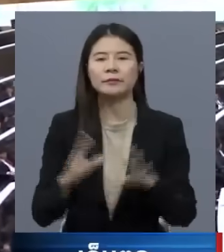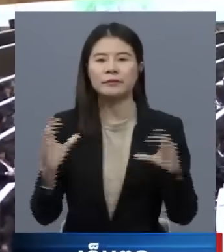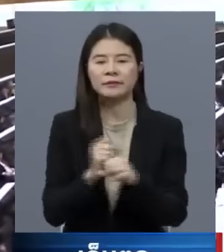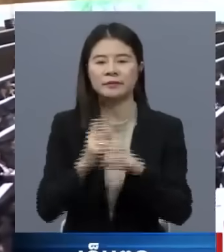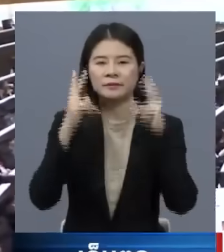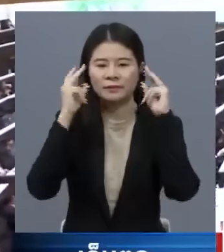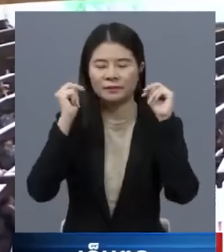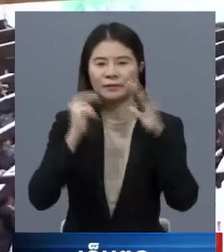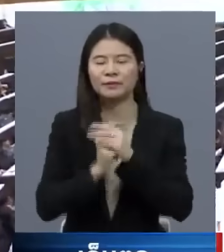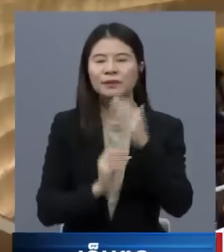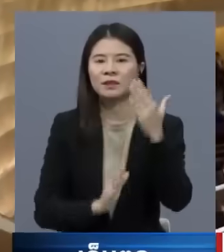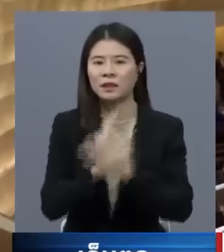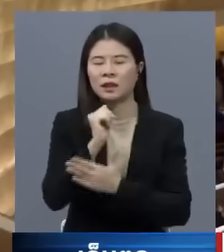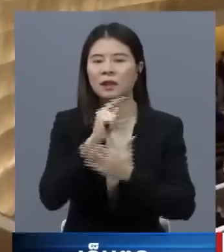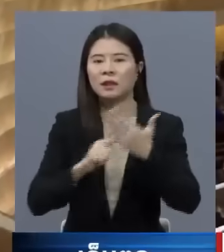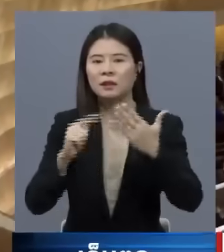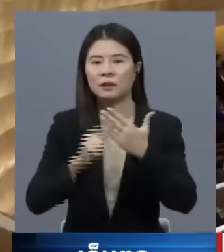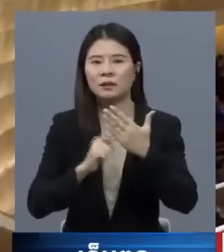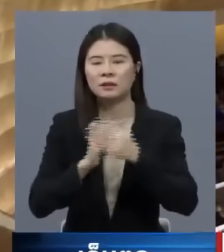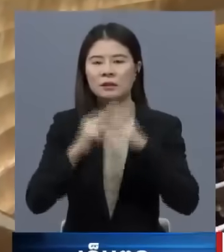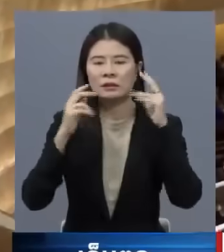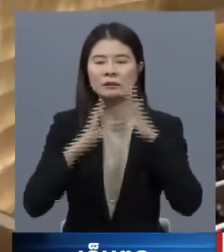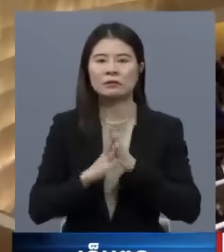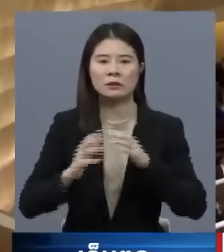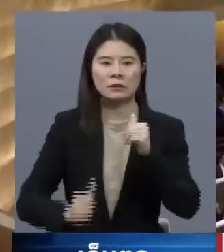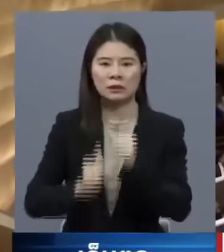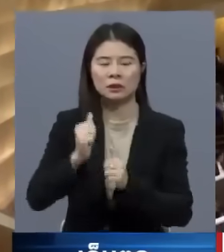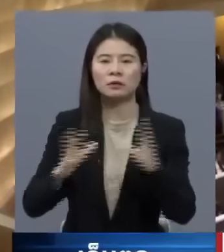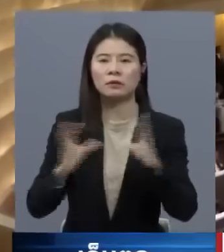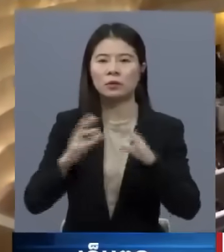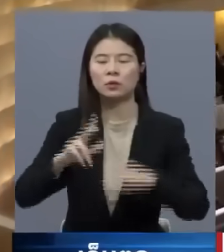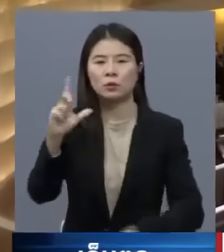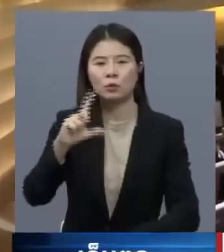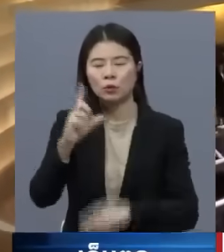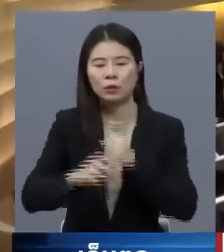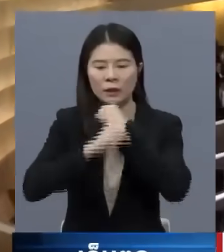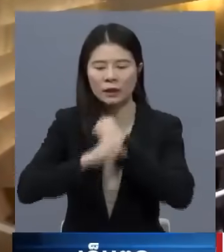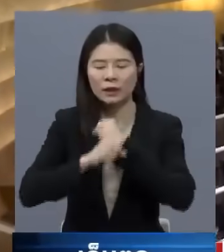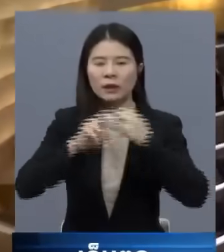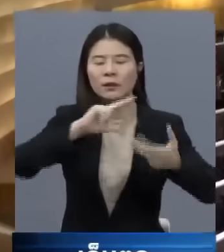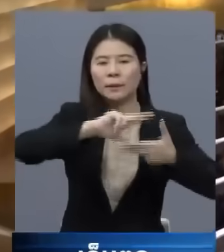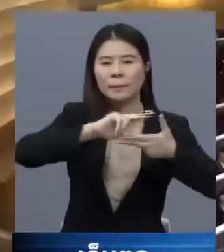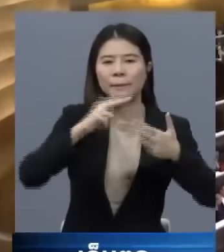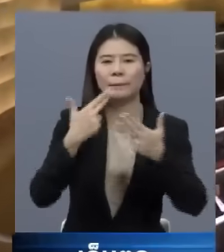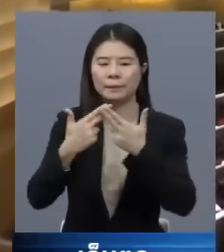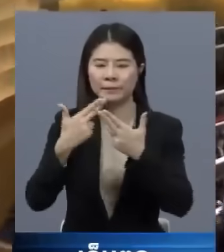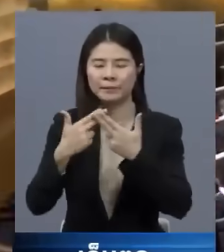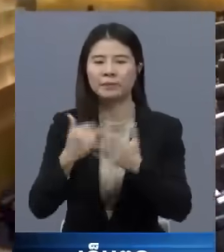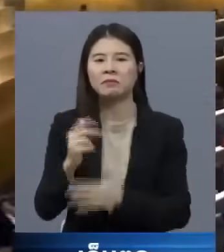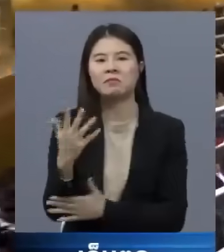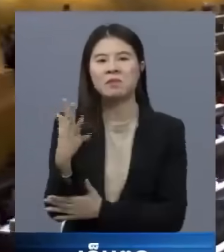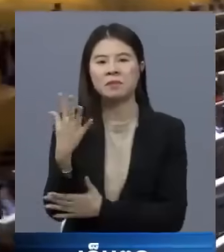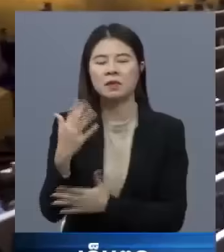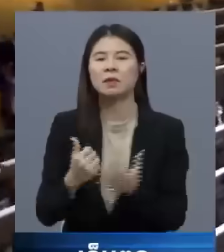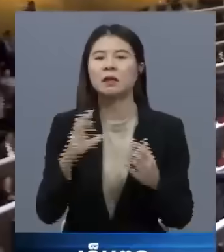หวตของสภาไปได ้แต่อย่าลืมนะฮะว่าสูตรนี้ไม่มีพรรคสองลุงไม่มีพลังประชารัฐไม่มีรวมไทยสร้างชาติต้องวัดใจว่าส